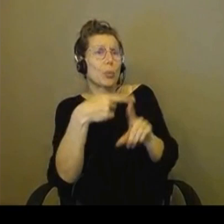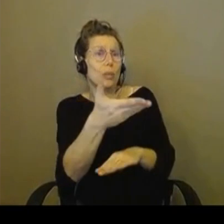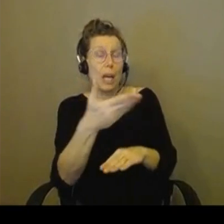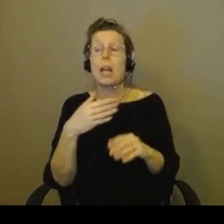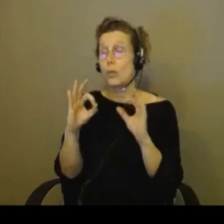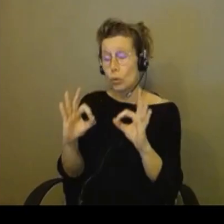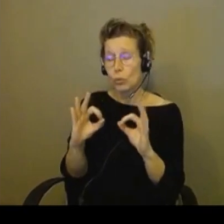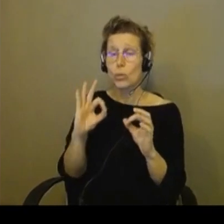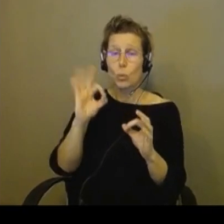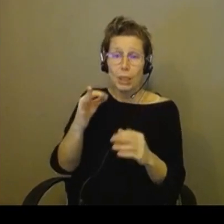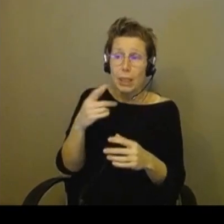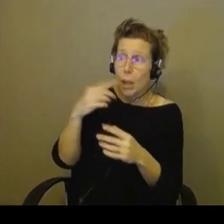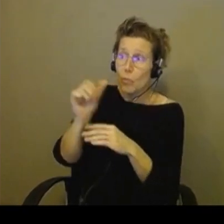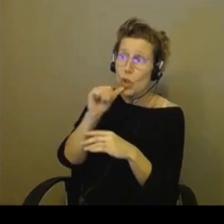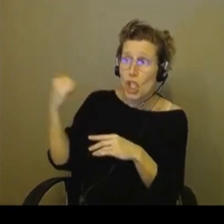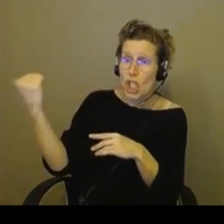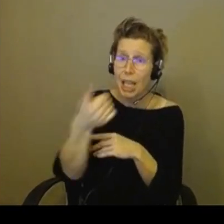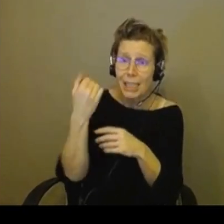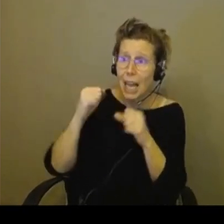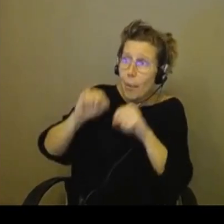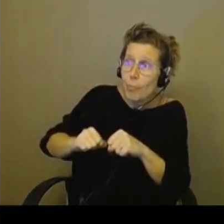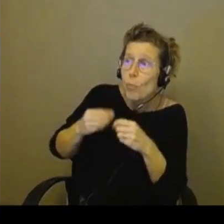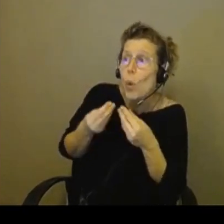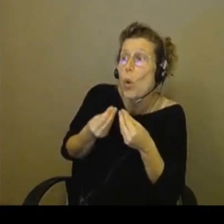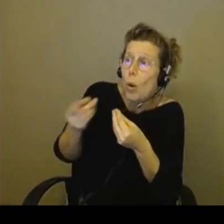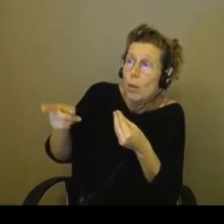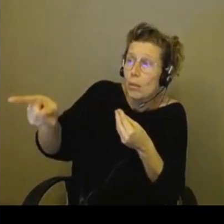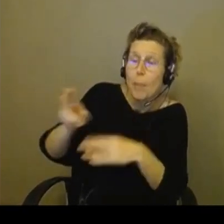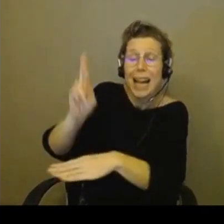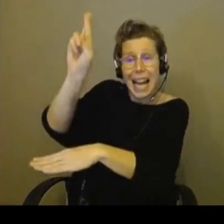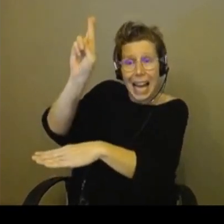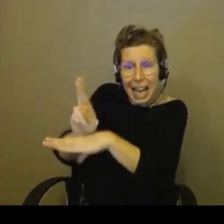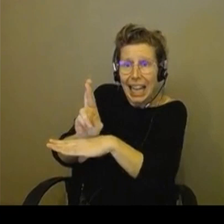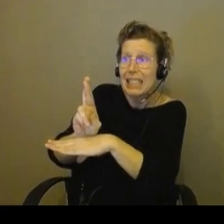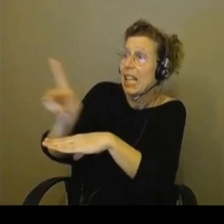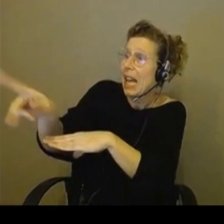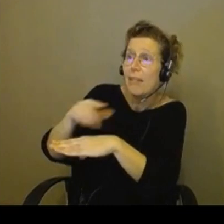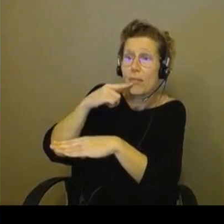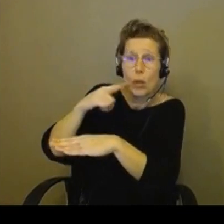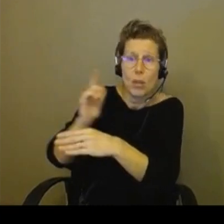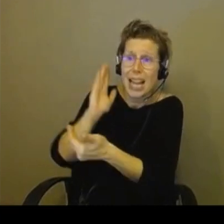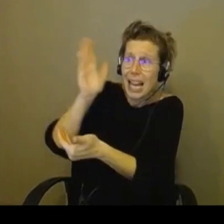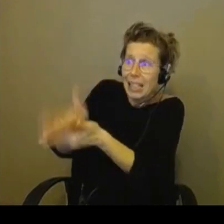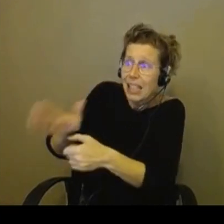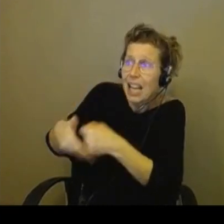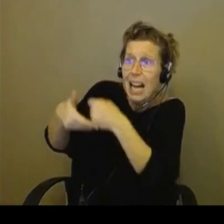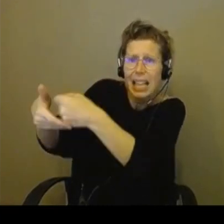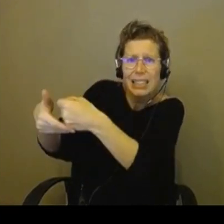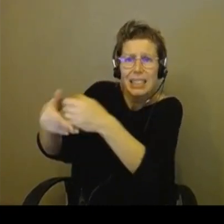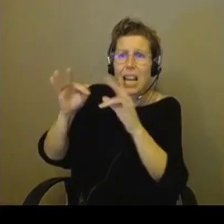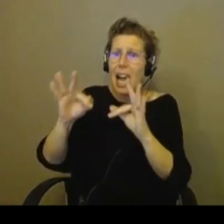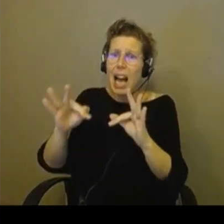sa prestation d'assistance, qu'il prenne un train de Trenitalia ou un train de la SNCF ou un train de la